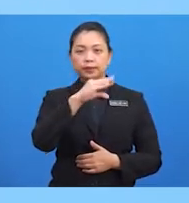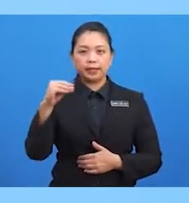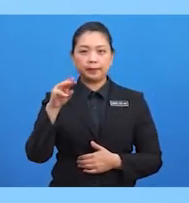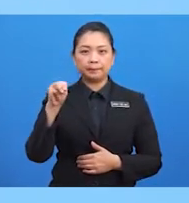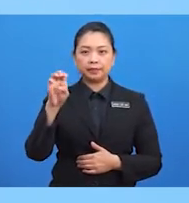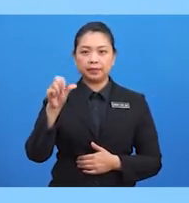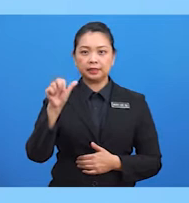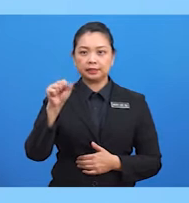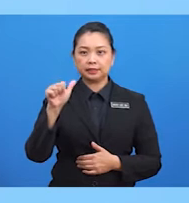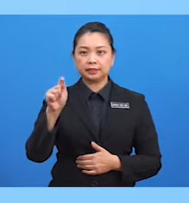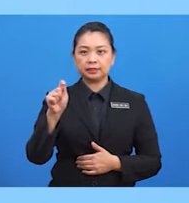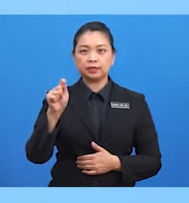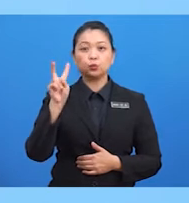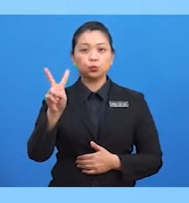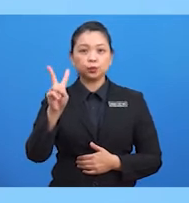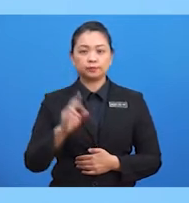MISAT-2.